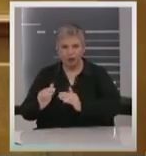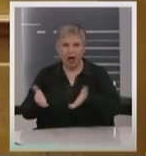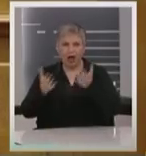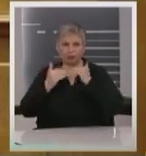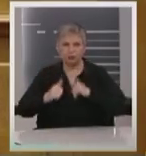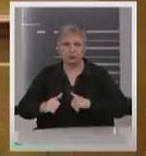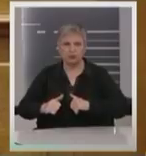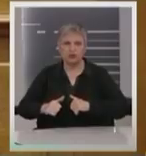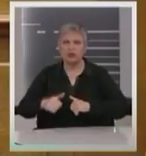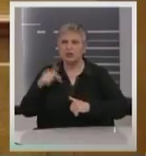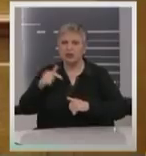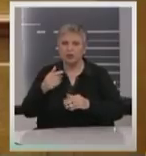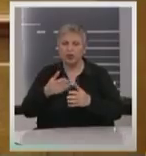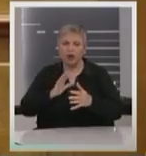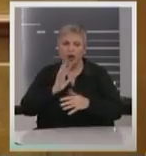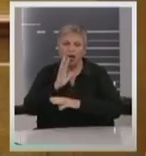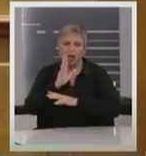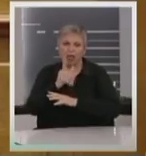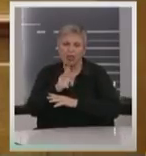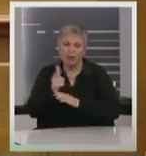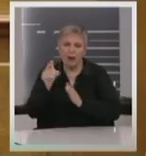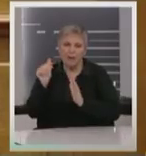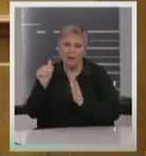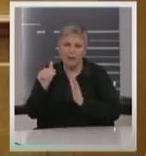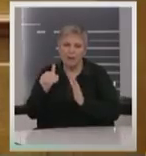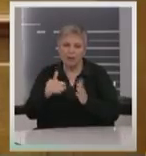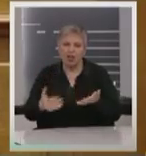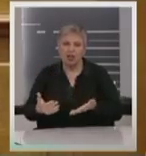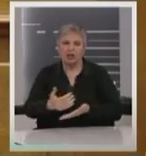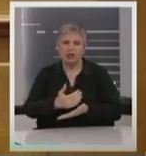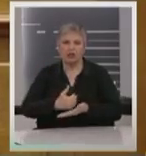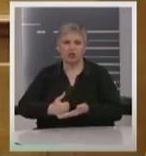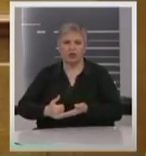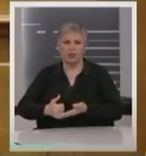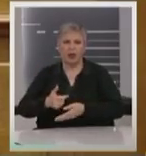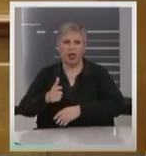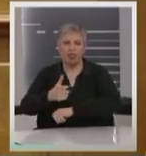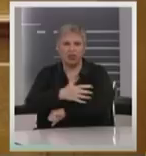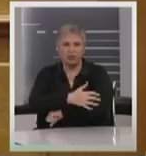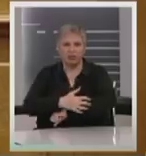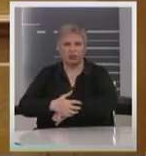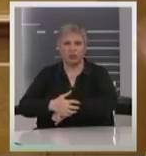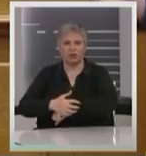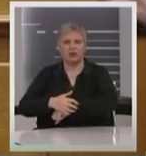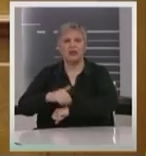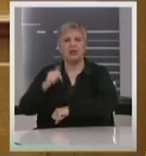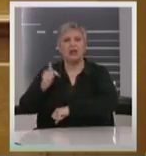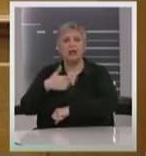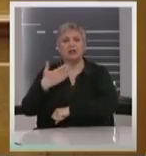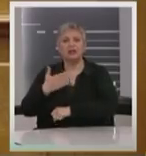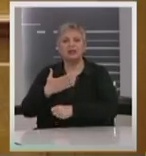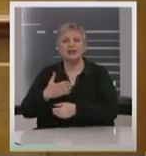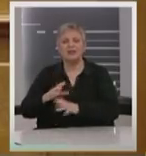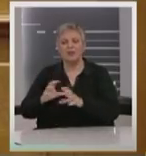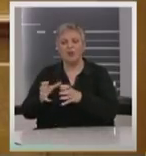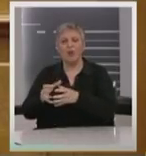μέρα. Και αυτό συμβαίνει την ώρα που συνειδητά διαλύεται τη μεσαία τάξη, το έχετε παραδεχθεί μάλιστα